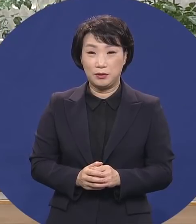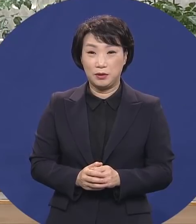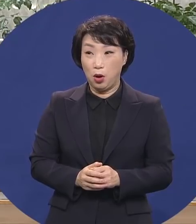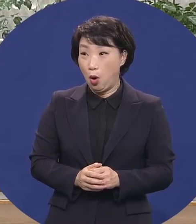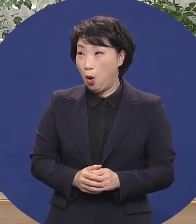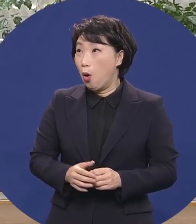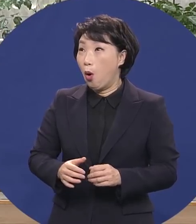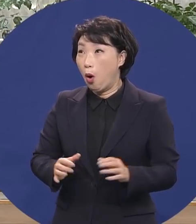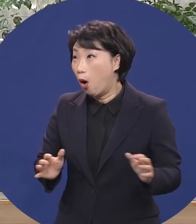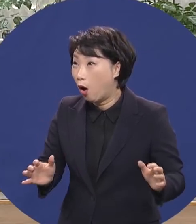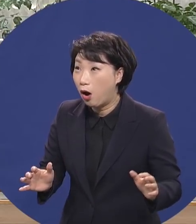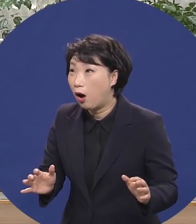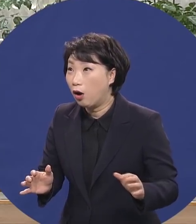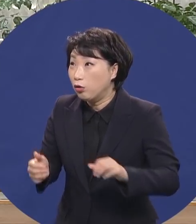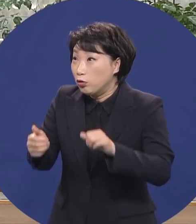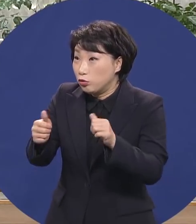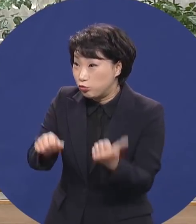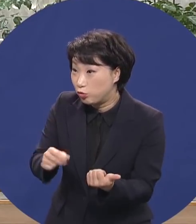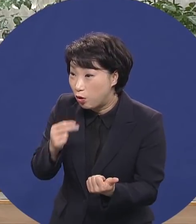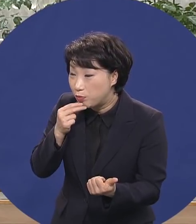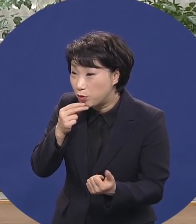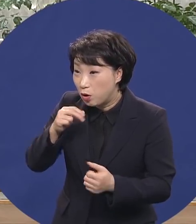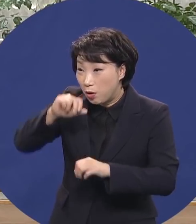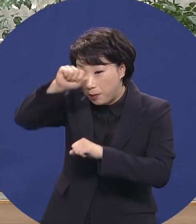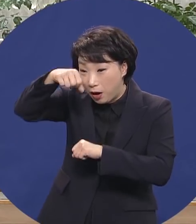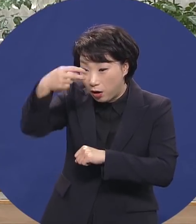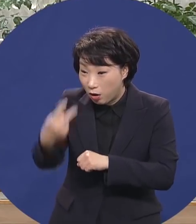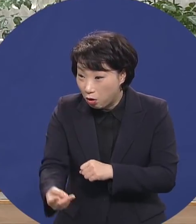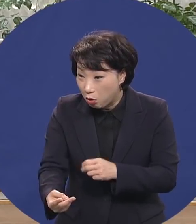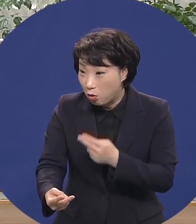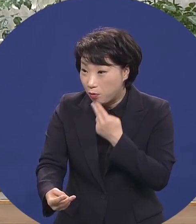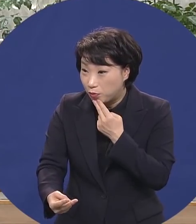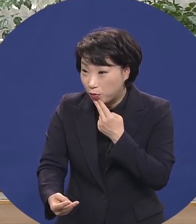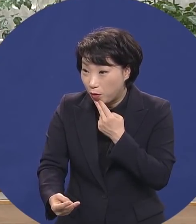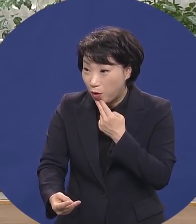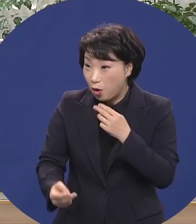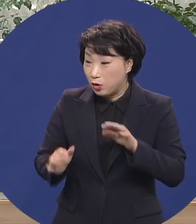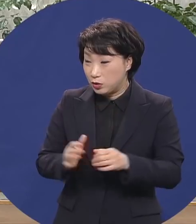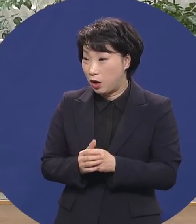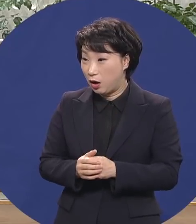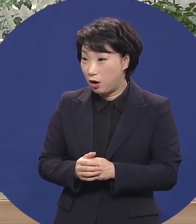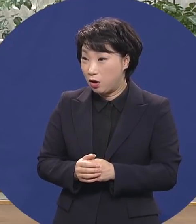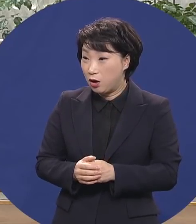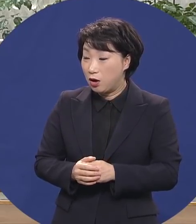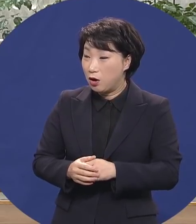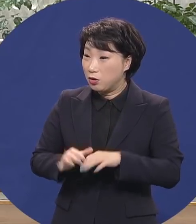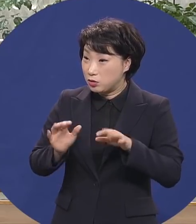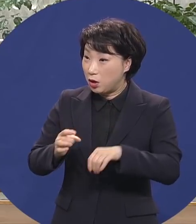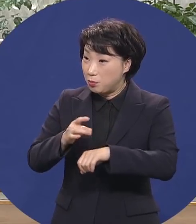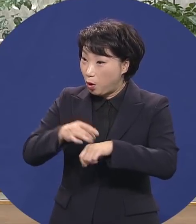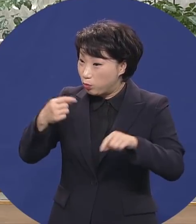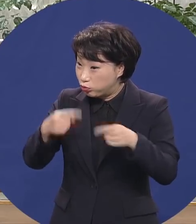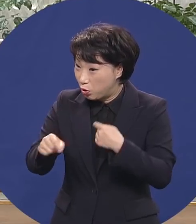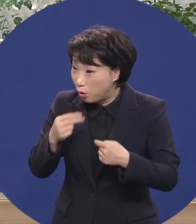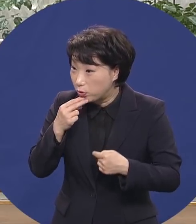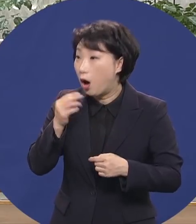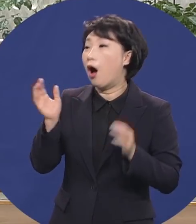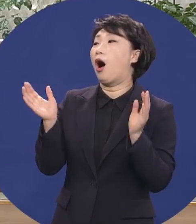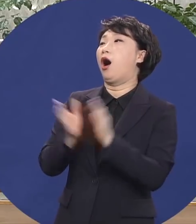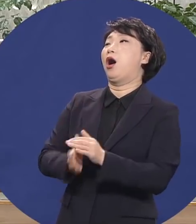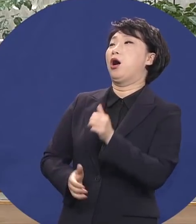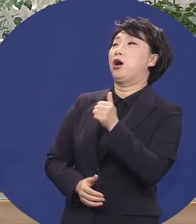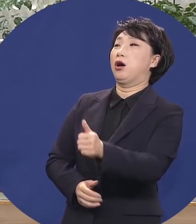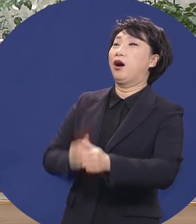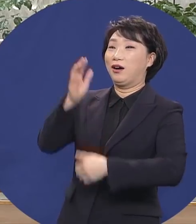안 죽네, 다리가 발에 안 부딪혔네, 다리가 안 부러졌네, 하나님의